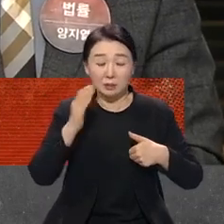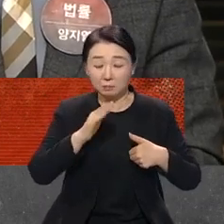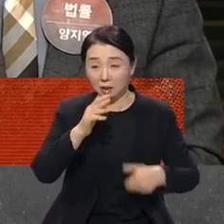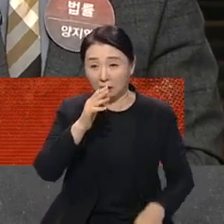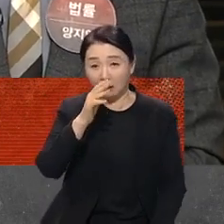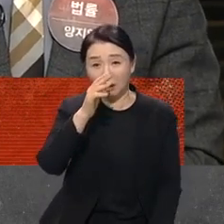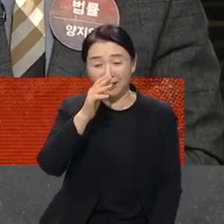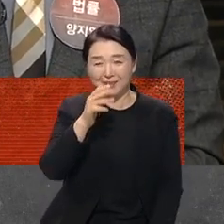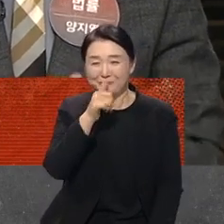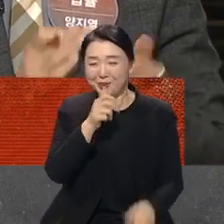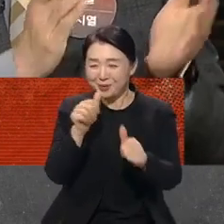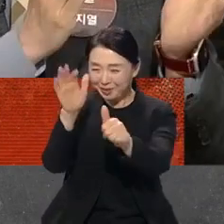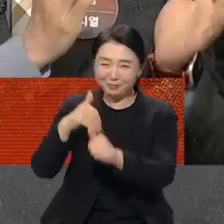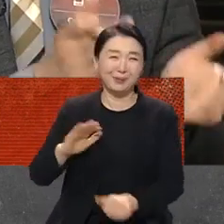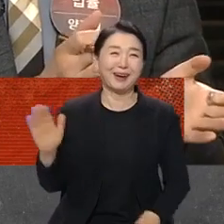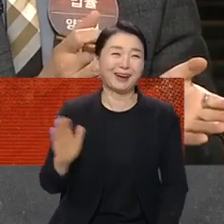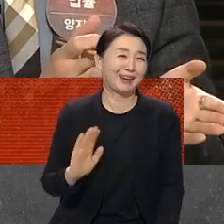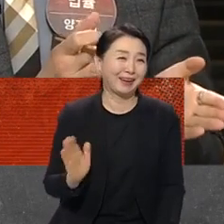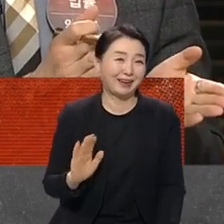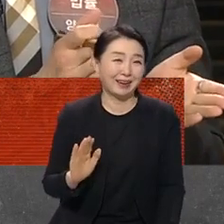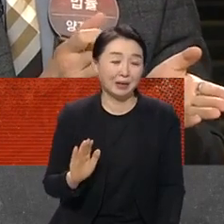만한 그런 사건은 아닌 거고